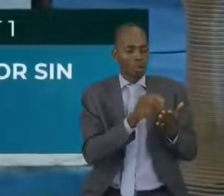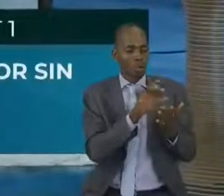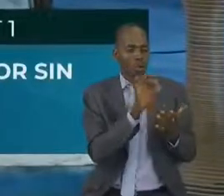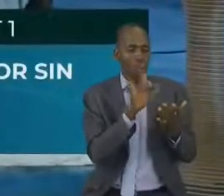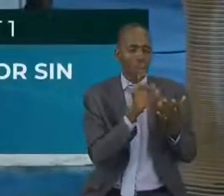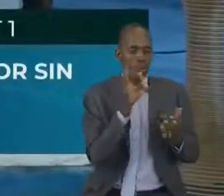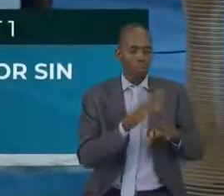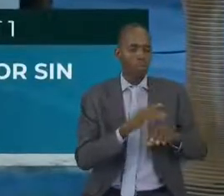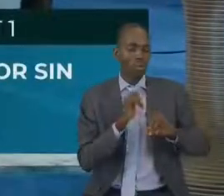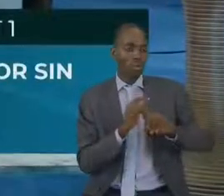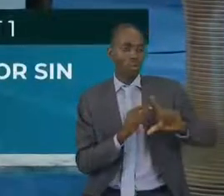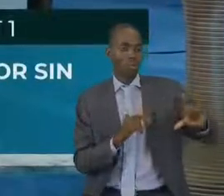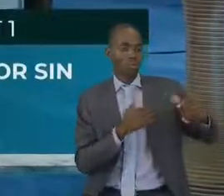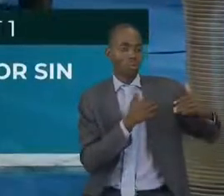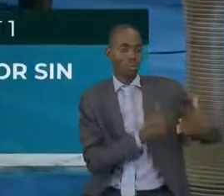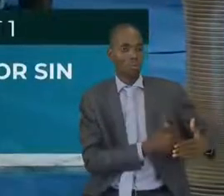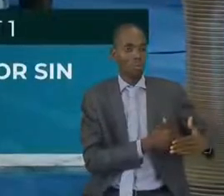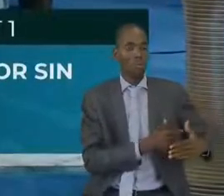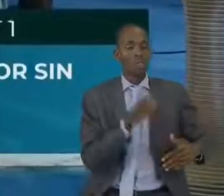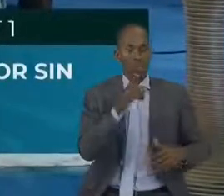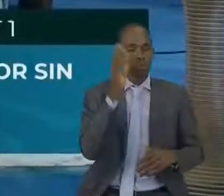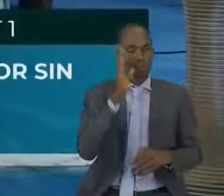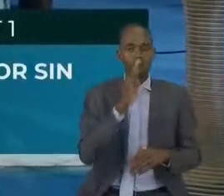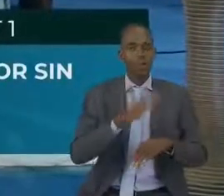gauche, tu seras à droite.